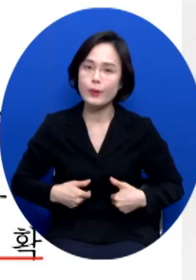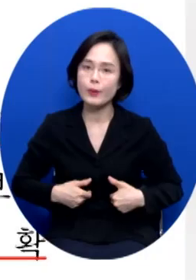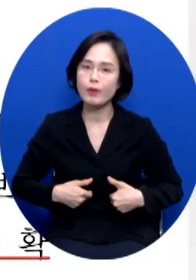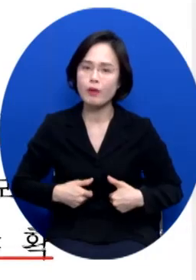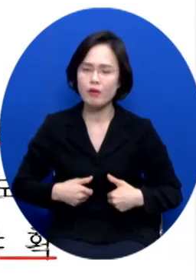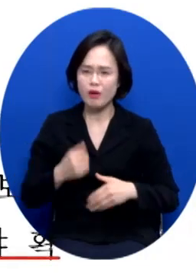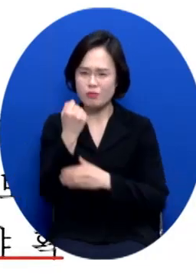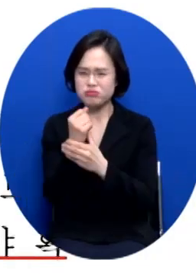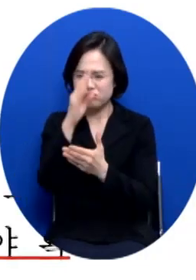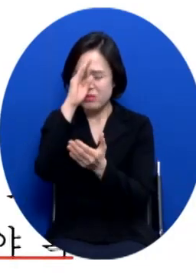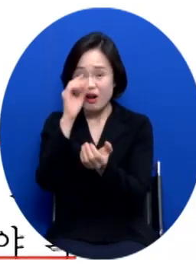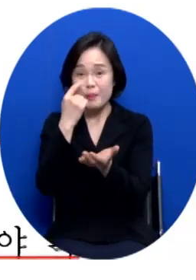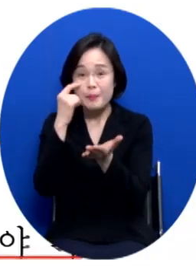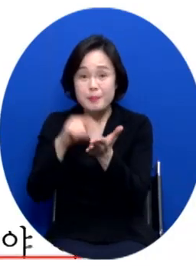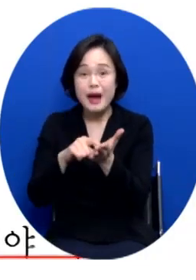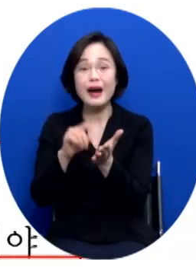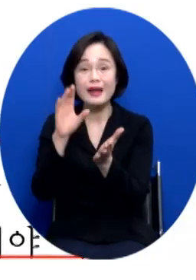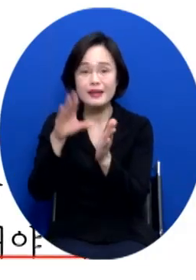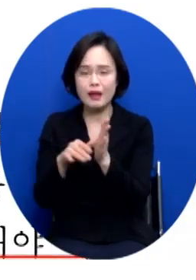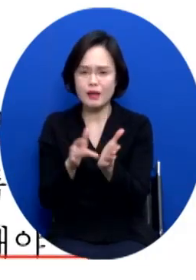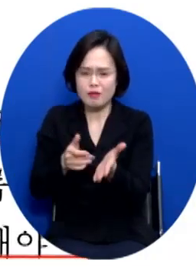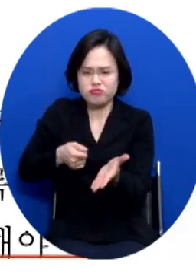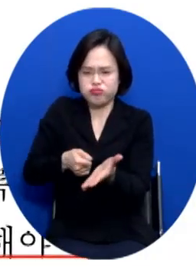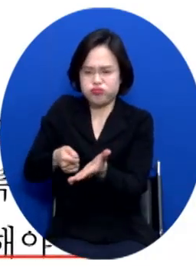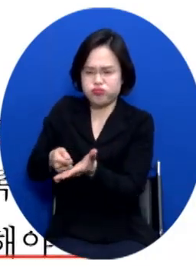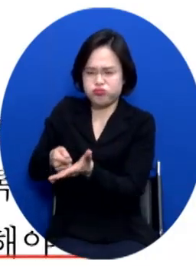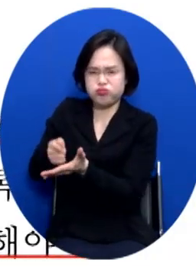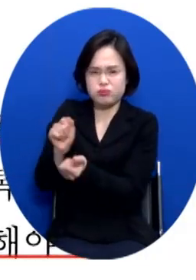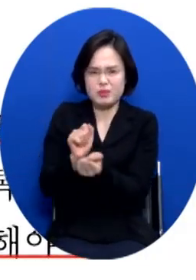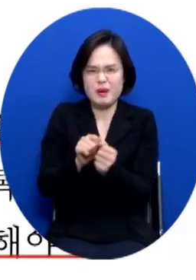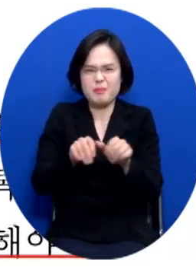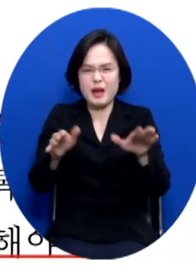경우 즉시 등록 약재를 살포해야 확산을 막을 수 있다고 조언했습니다